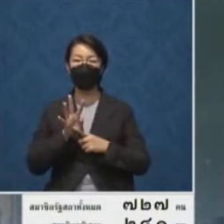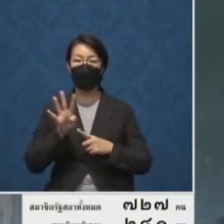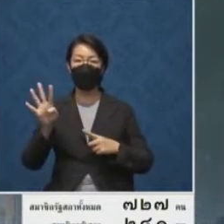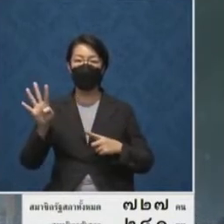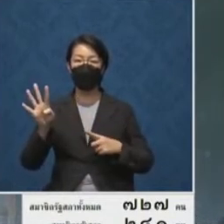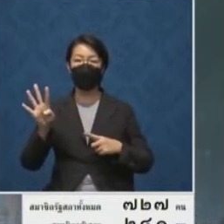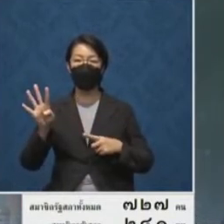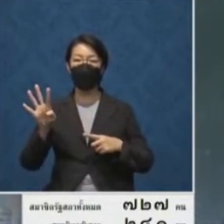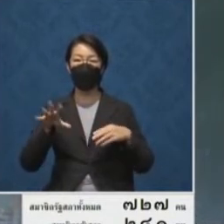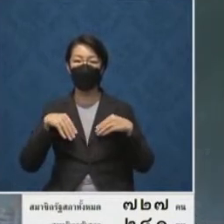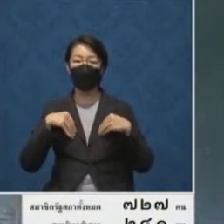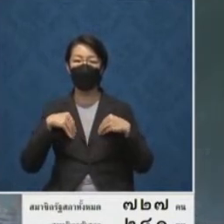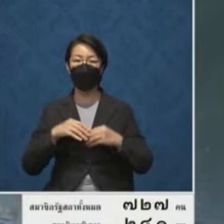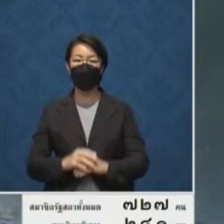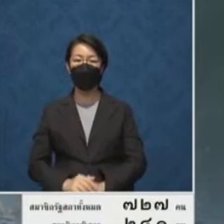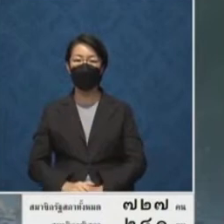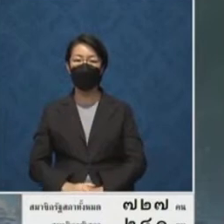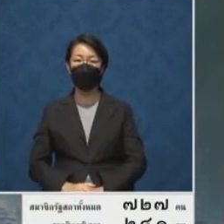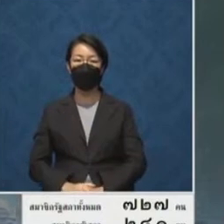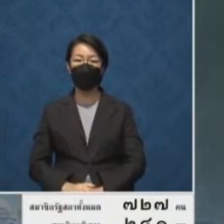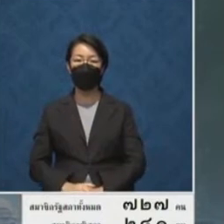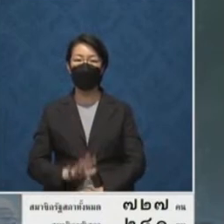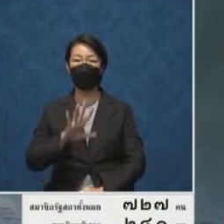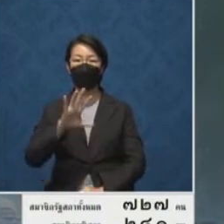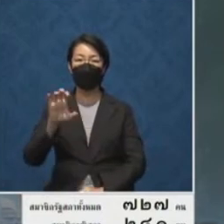รับหลักการ4รับหลักการ